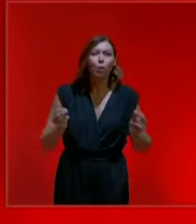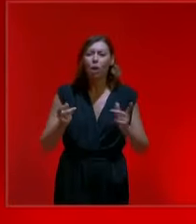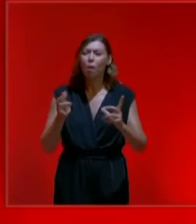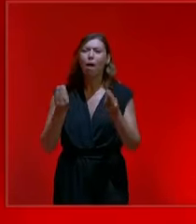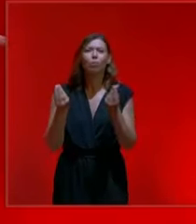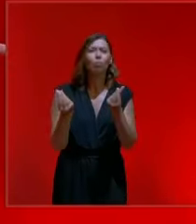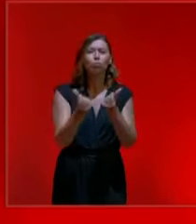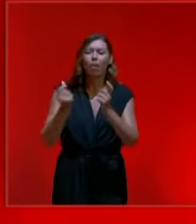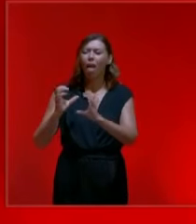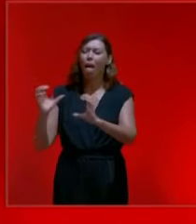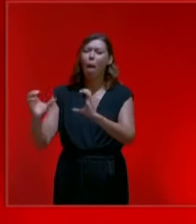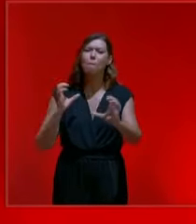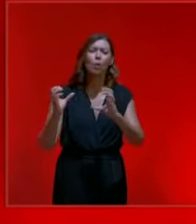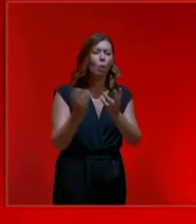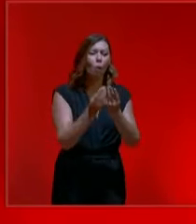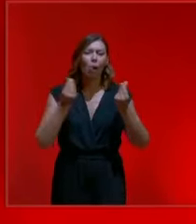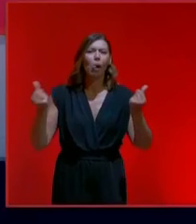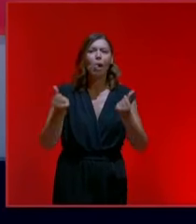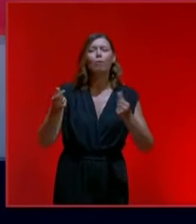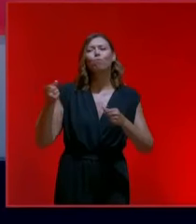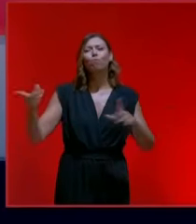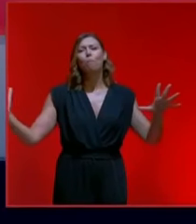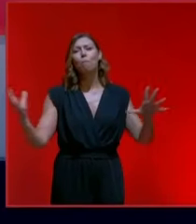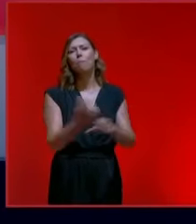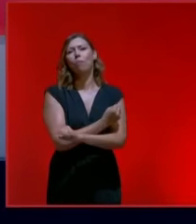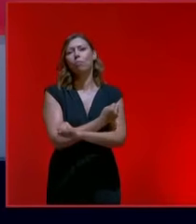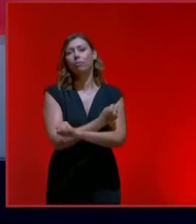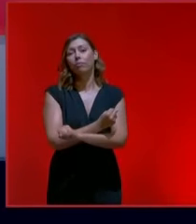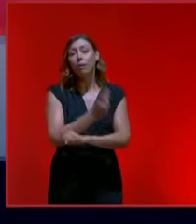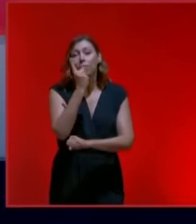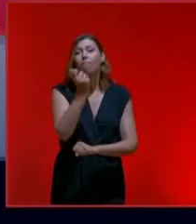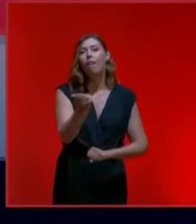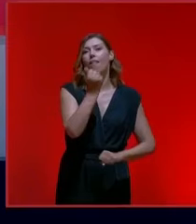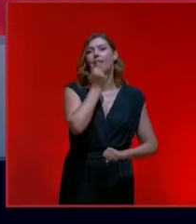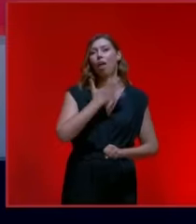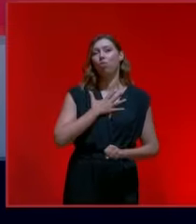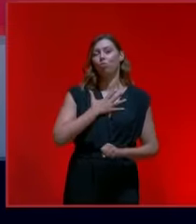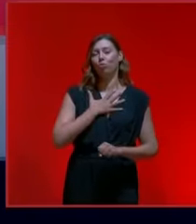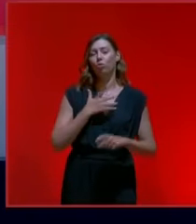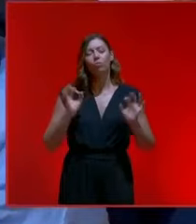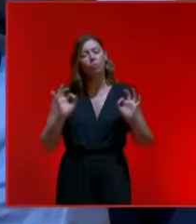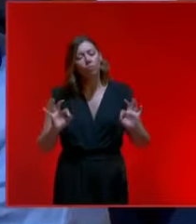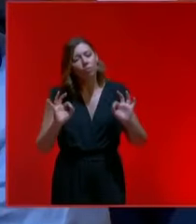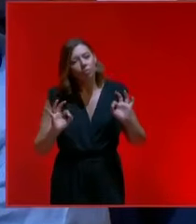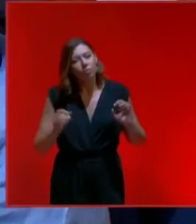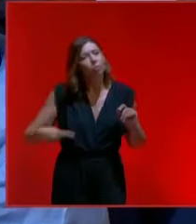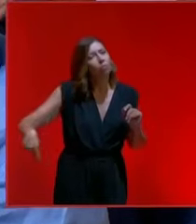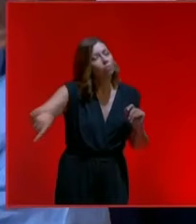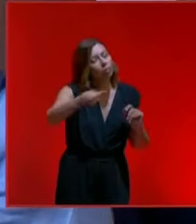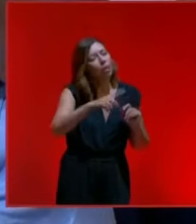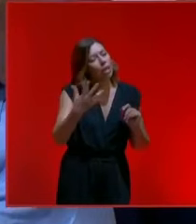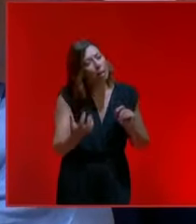επικοινωνιακά, ενός ολισθήματος. Υπάρχει, συντρόφισσες και σύντροφοι, και μια άλλη